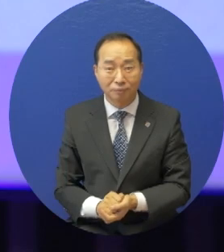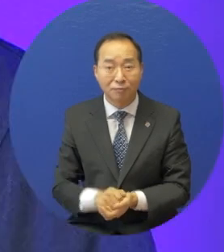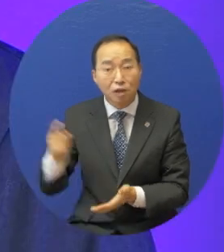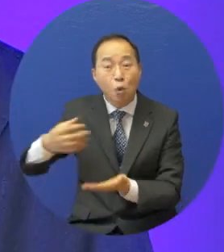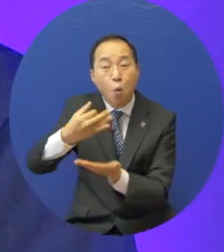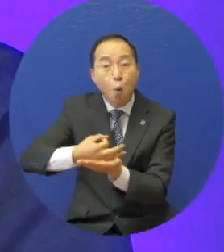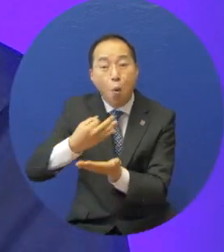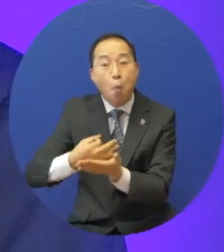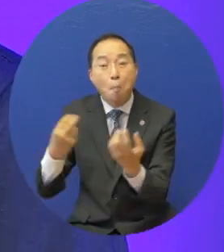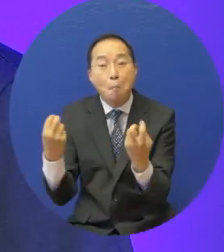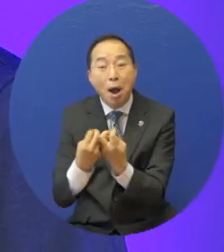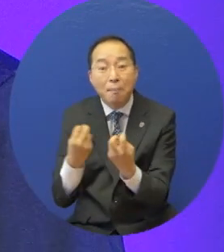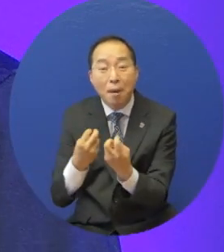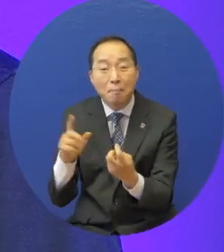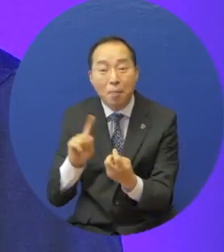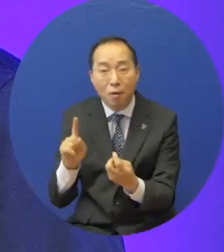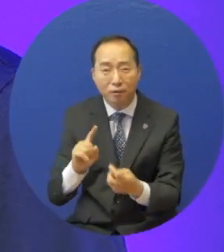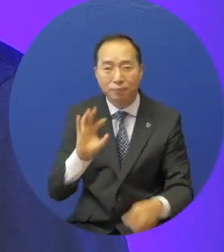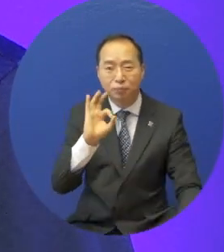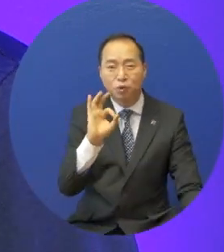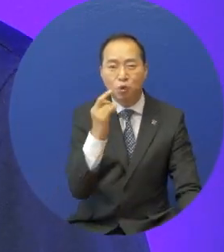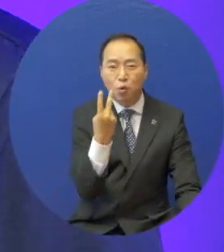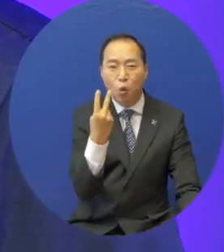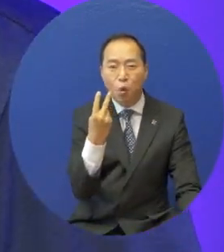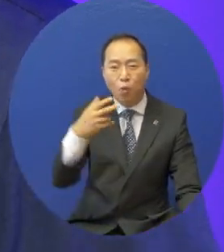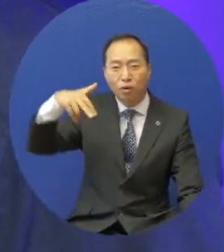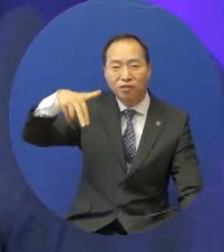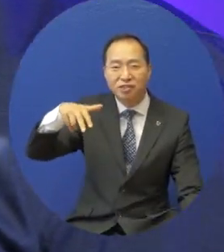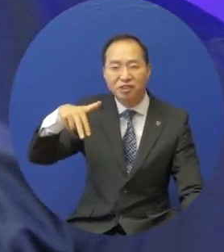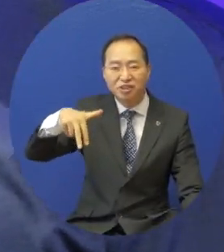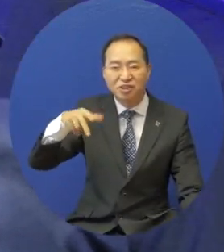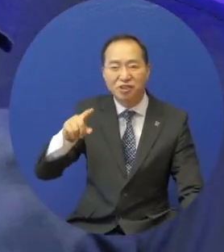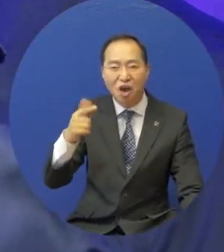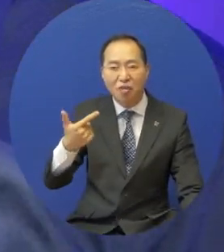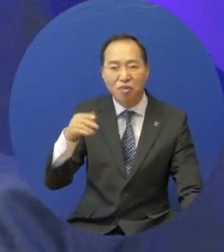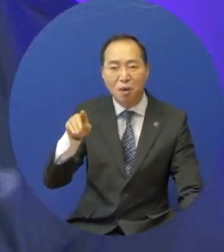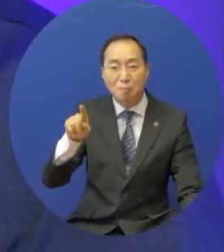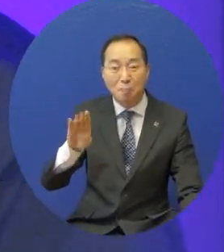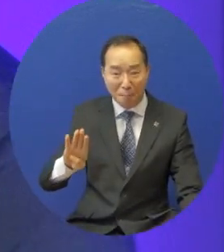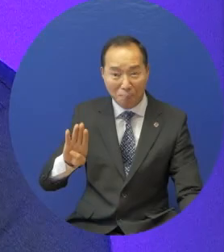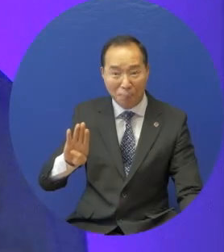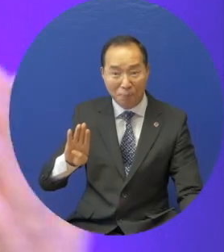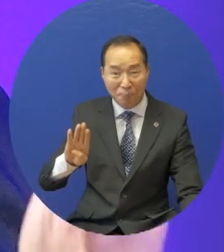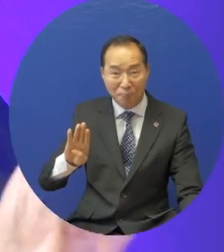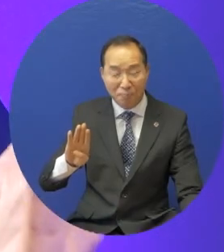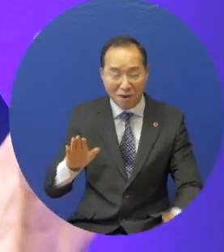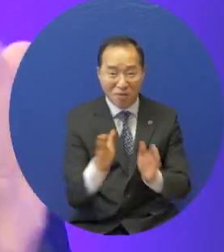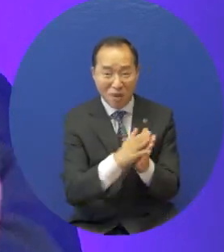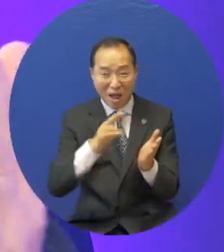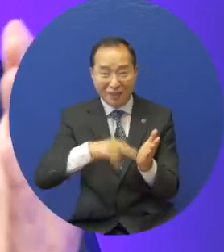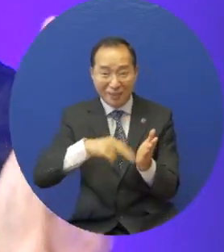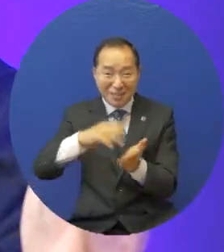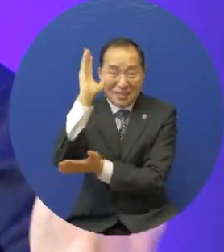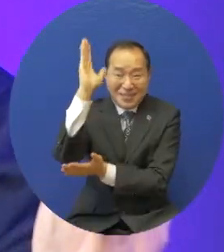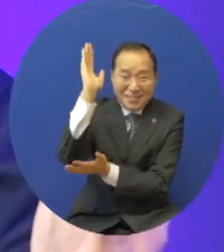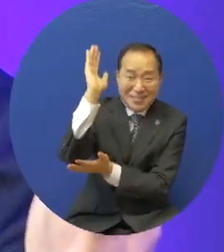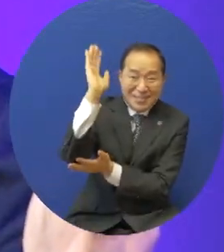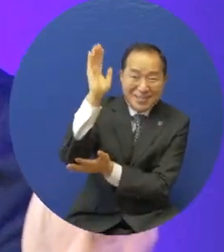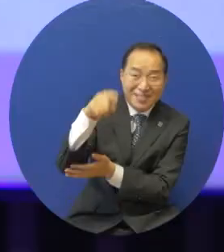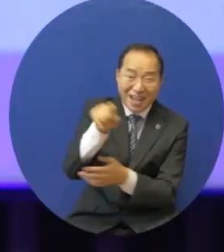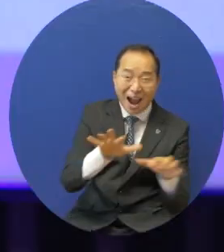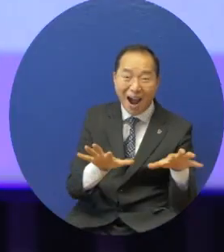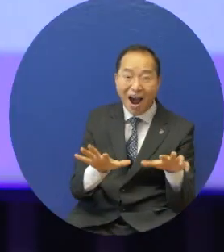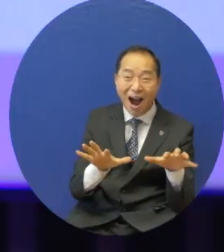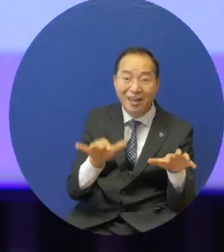벌었을까요? 굉장히 중요한 용어가 여기에서 나와요. 요전법이라고 합니다. 무슨 말이냐면 전기수가 소설을 막